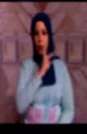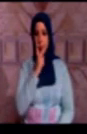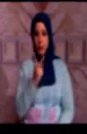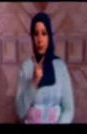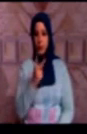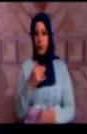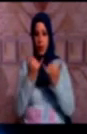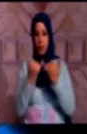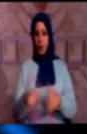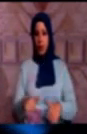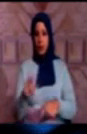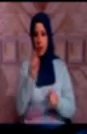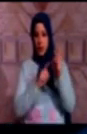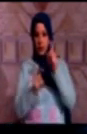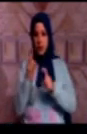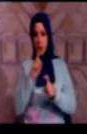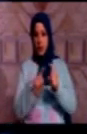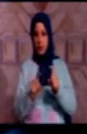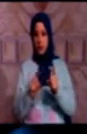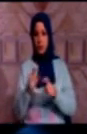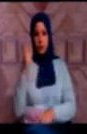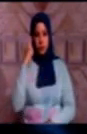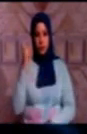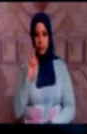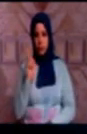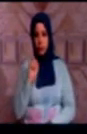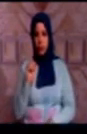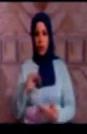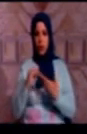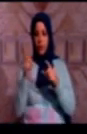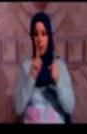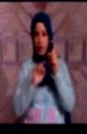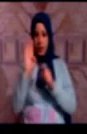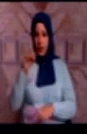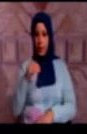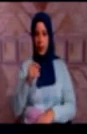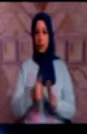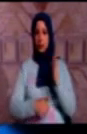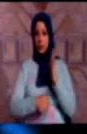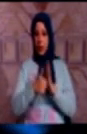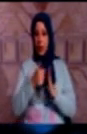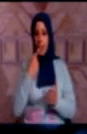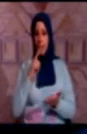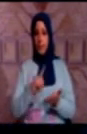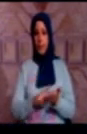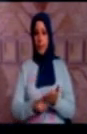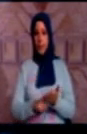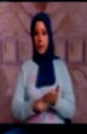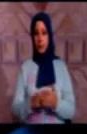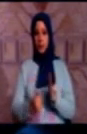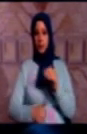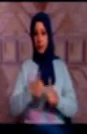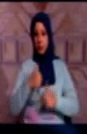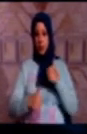اسئله ما قدرش يجاوب عليها لكن اه بينجح في الماده لكن لا يحصل على